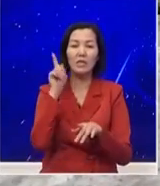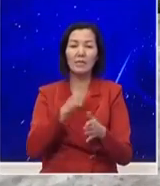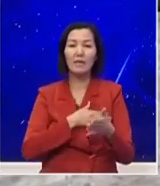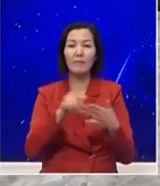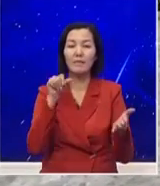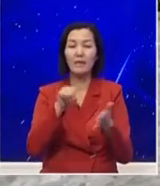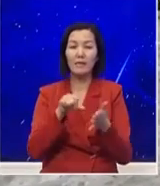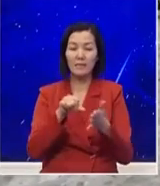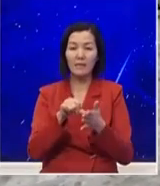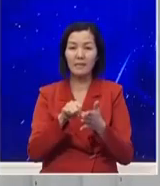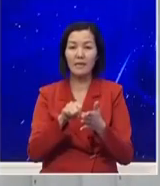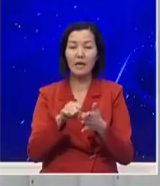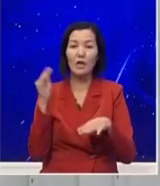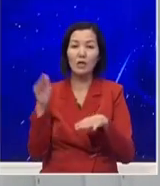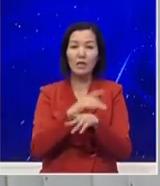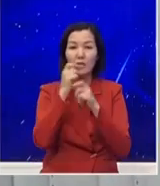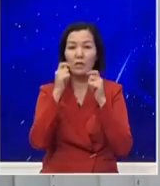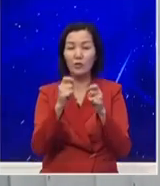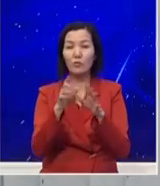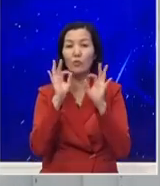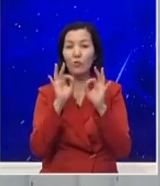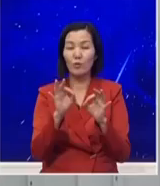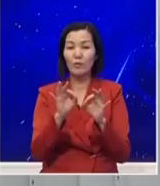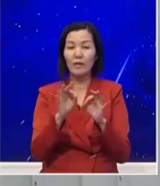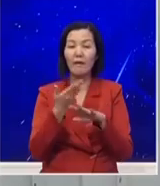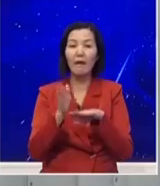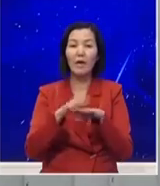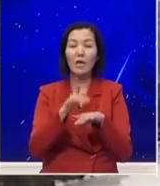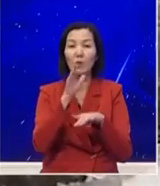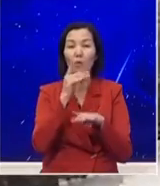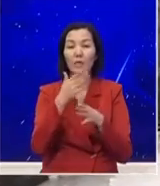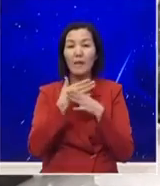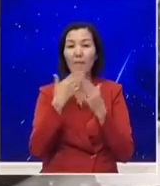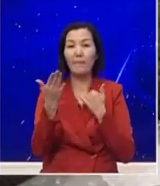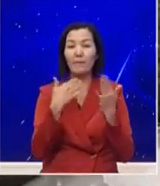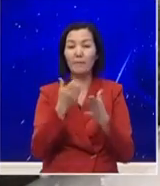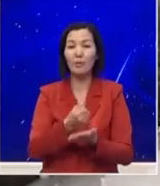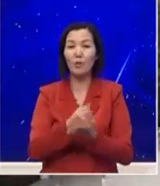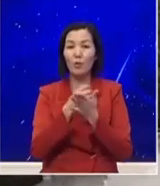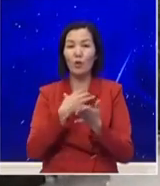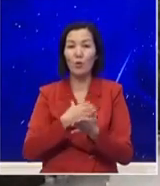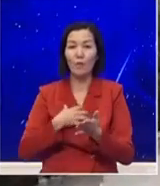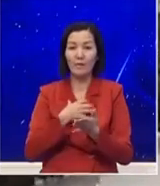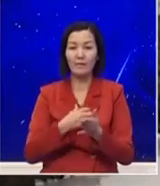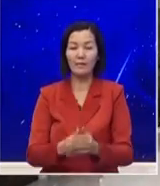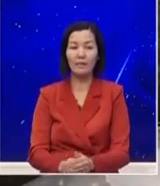атсалысты. Айтуларынша жақсылық жасау егіз. Мұндай қиын кезеңде бір-бірімізге қолдау таныту маңызды дейді